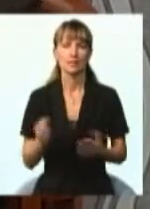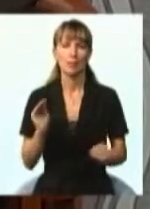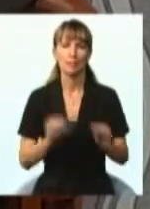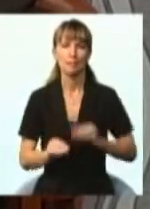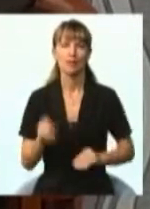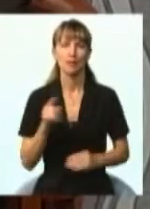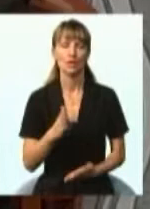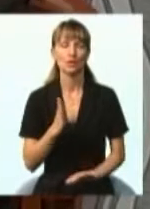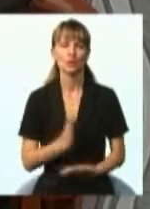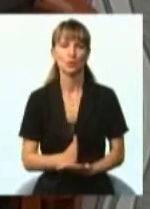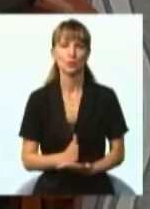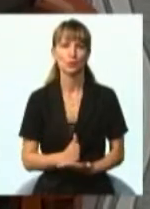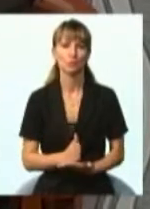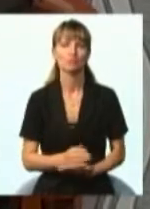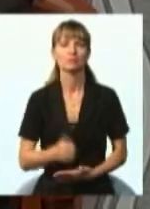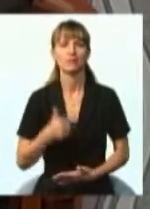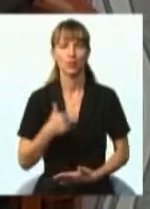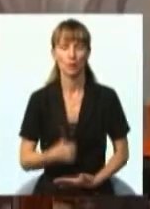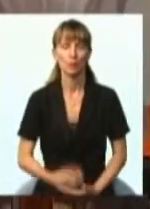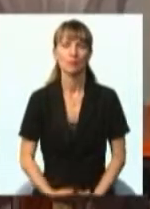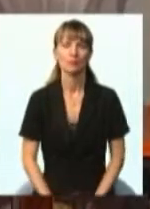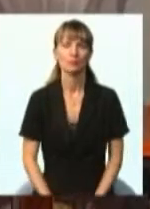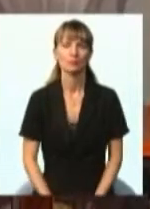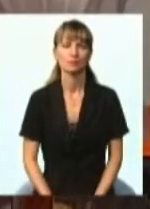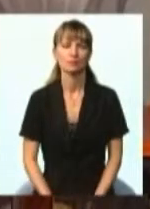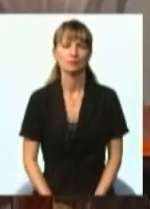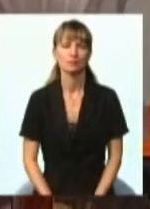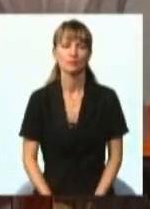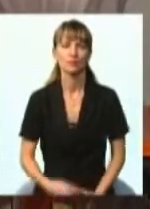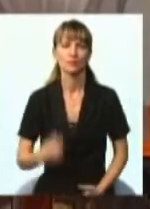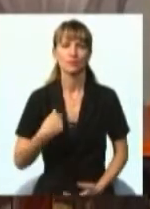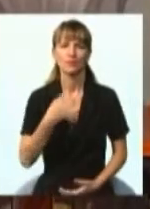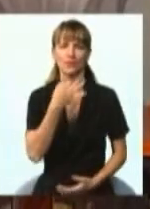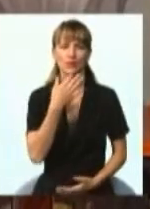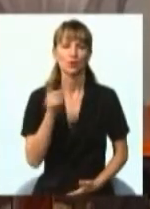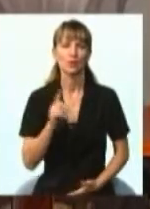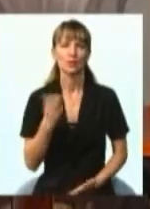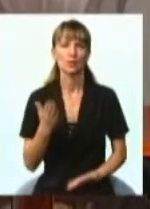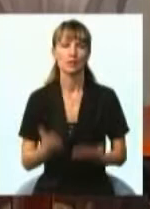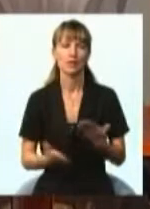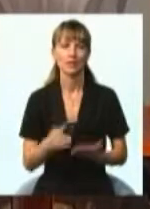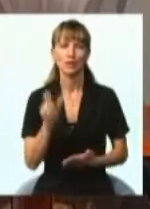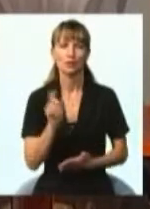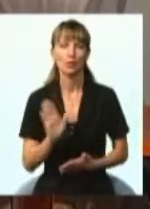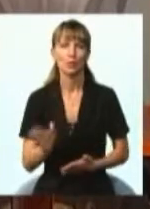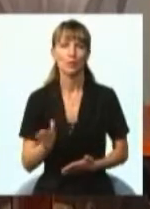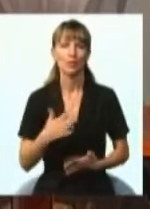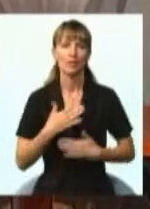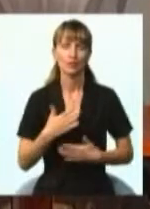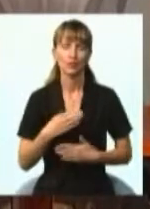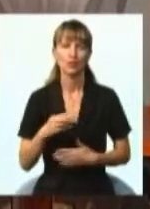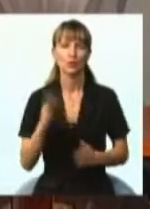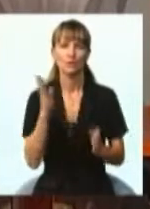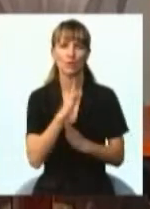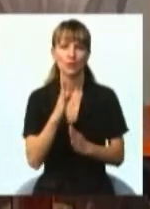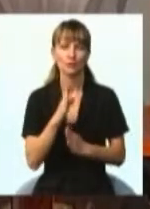прилади, вони існують. Добре. Ну, мені кажеться, що якщо людина буде хекати туди, то